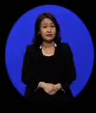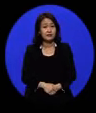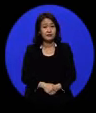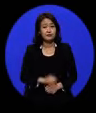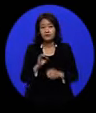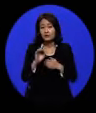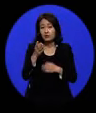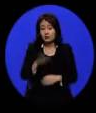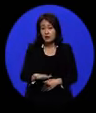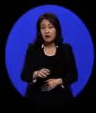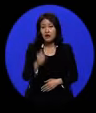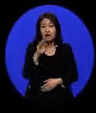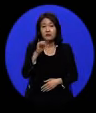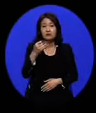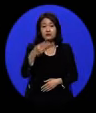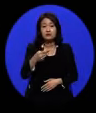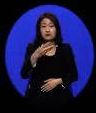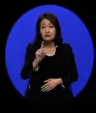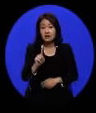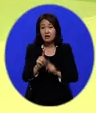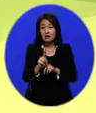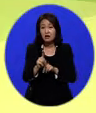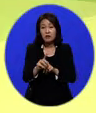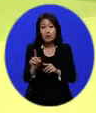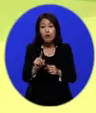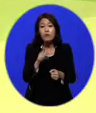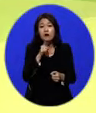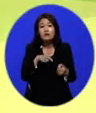자, 그런데 하브르타의 어원은 뭘까요?